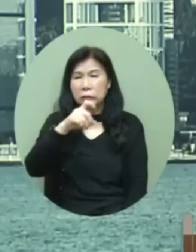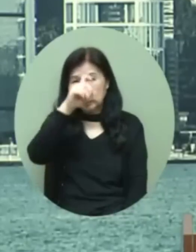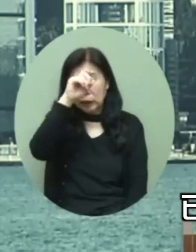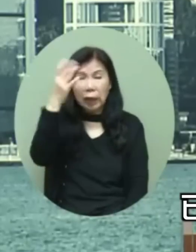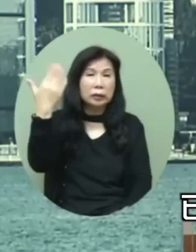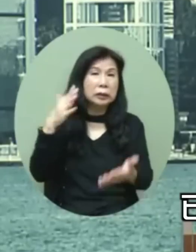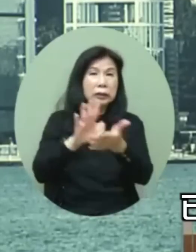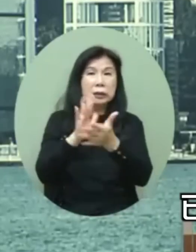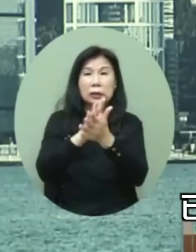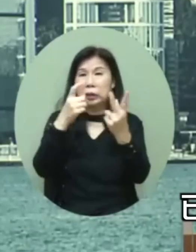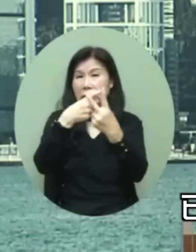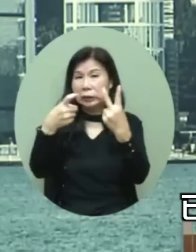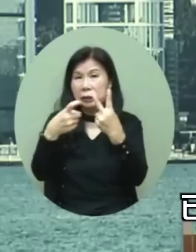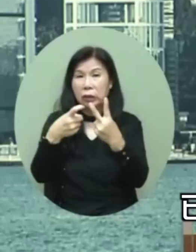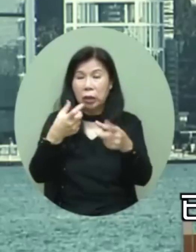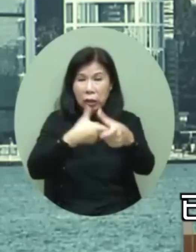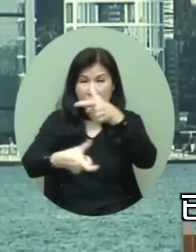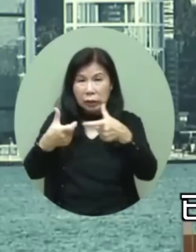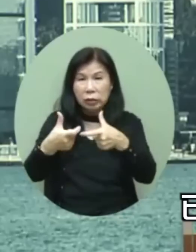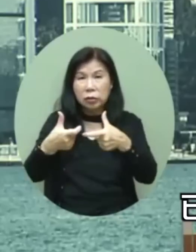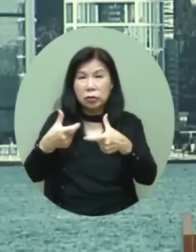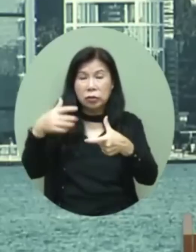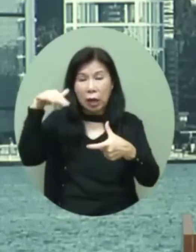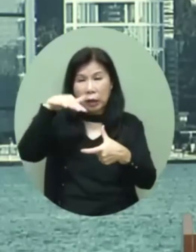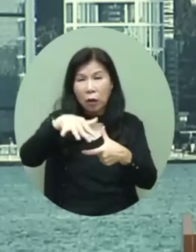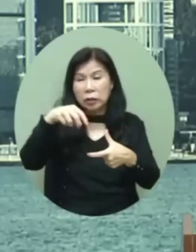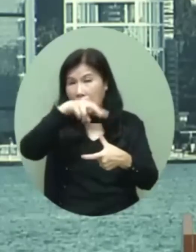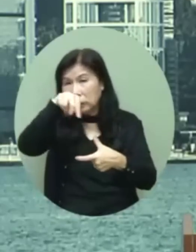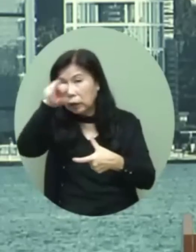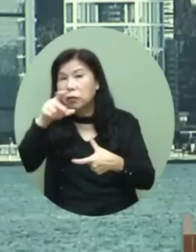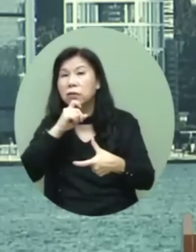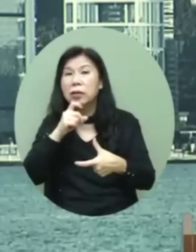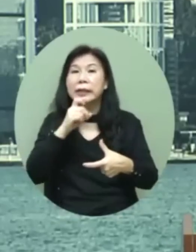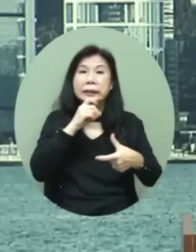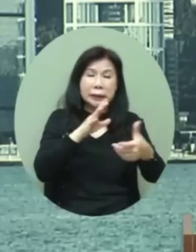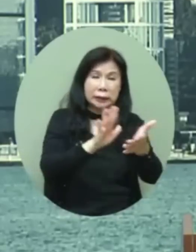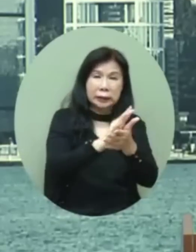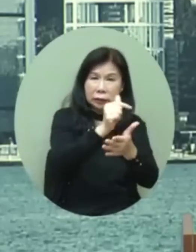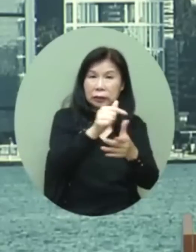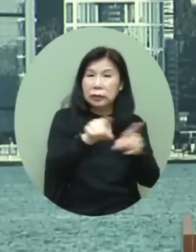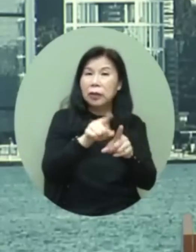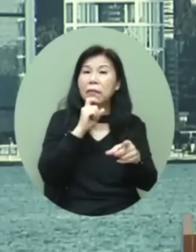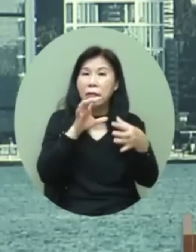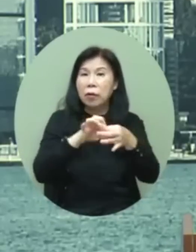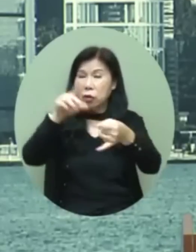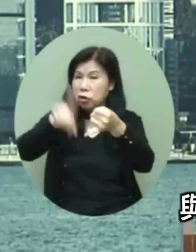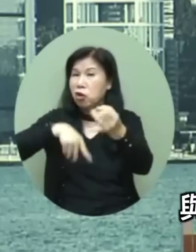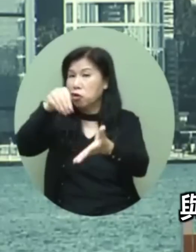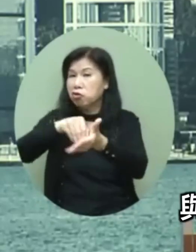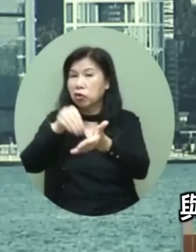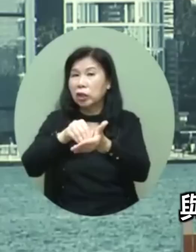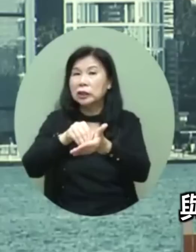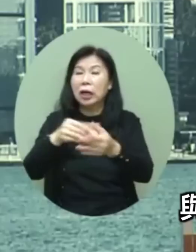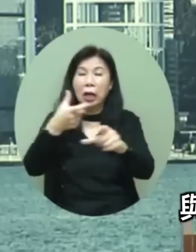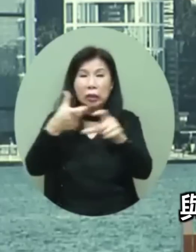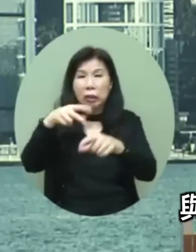29年的薪酬趋势调查里面呢，有10年呢，是同那个最后的决定呢，是同那个薪